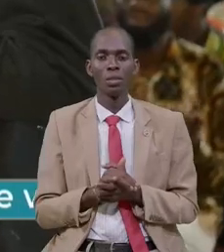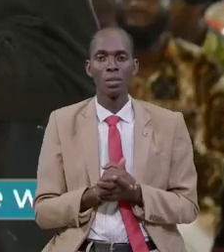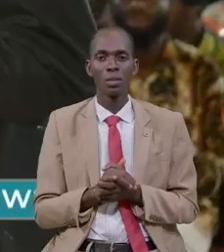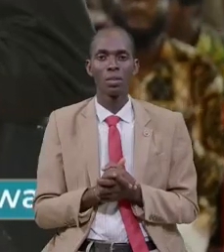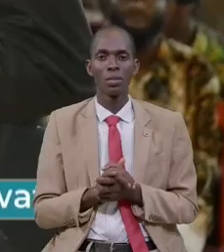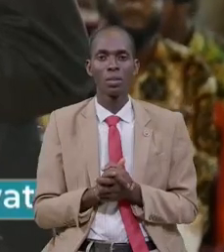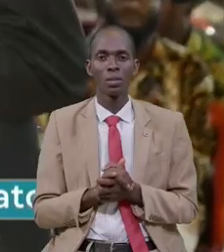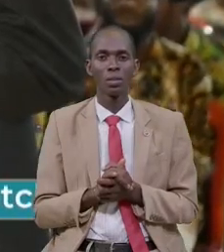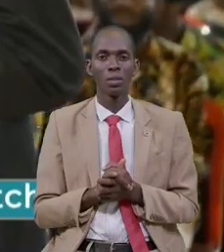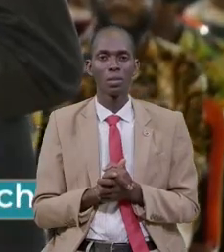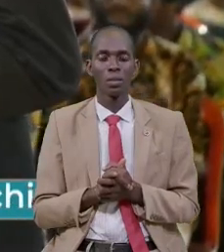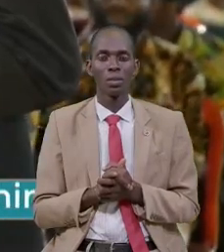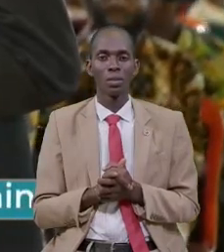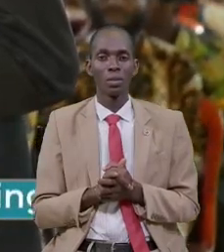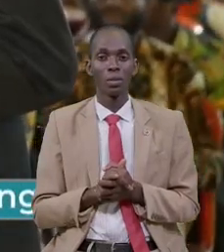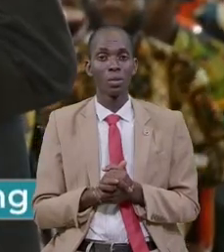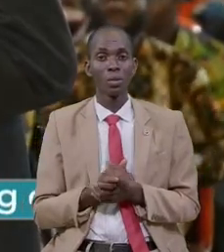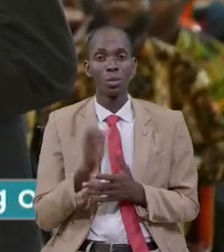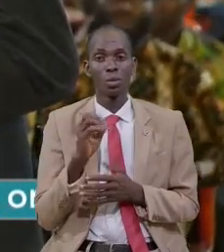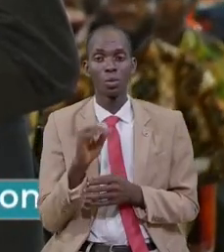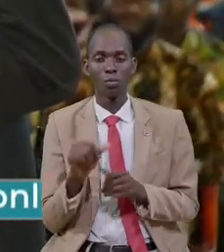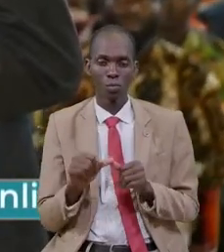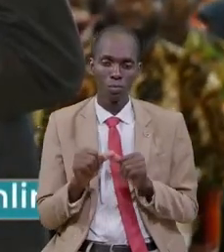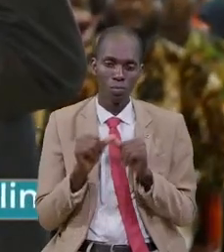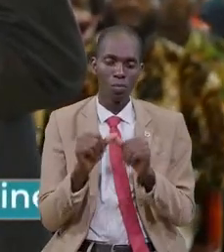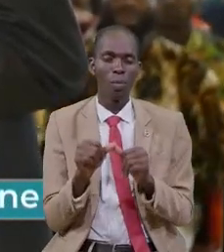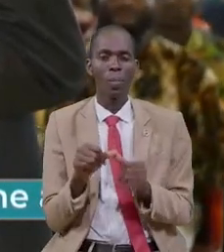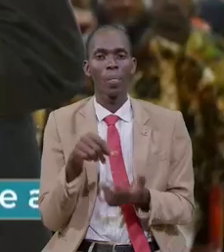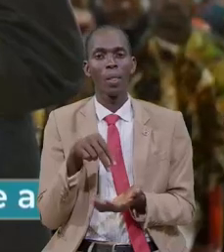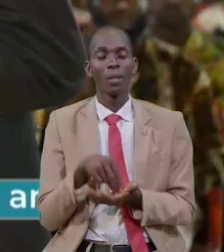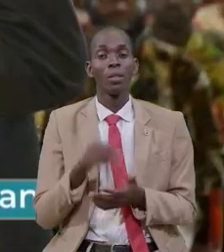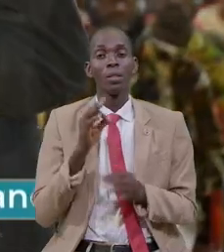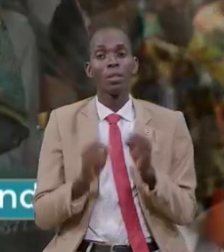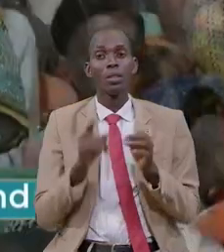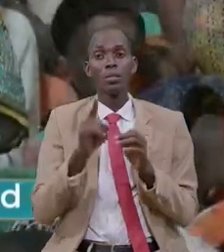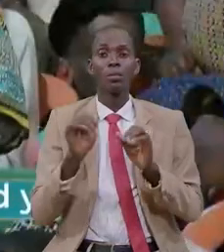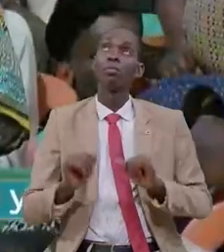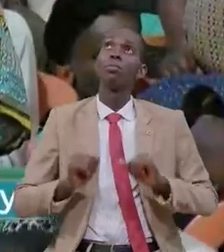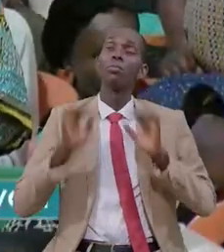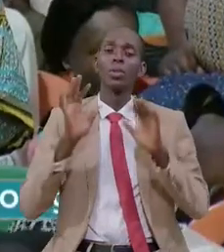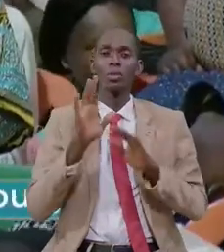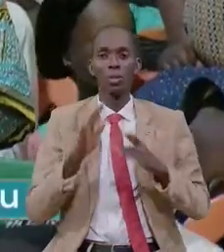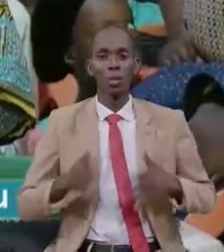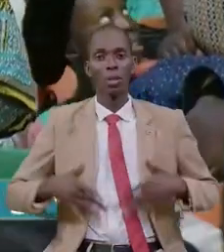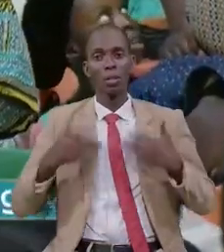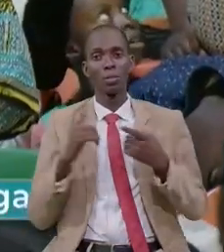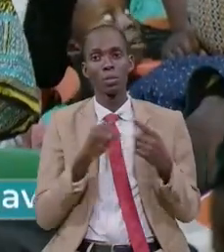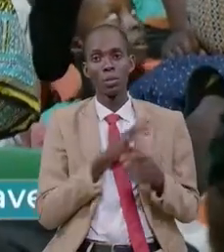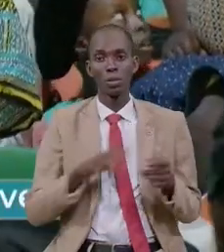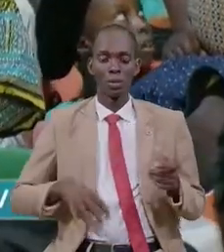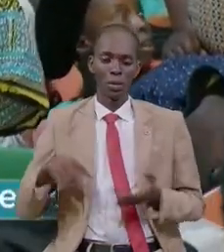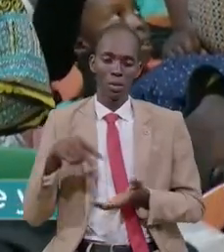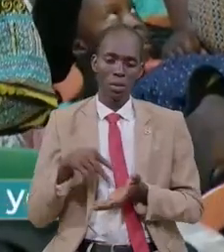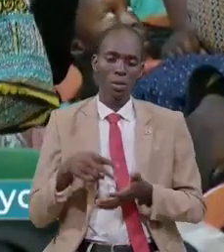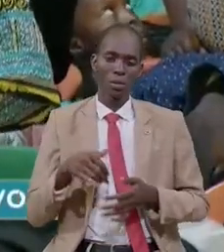Toujours debout, partout où vous êtes, Là où vous êtes, vous avez donné votre vie à Christ, restez